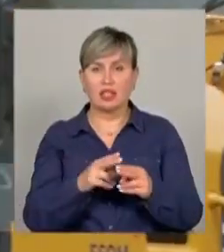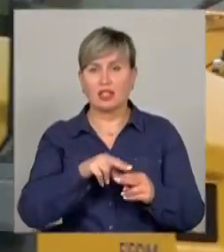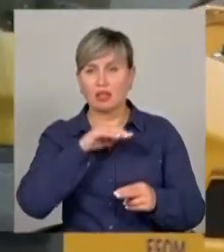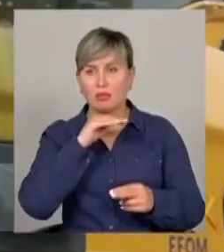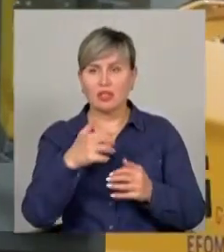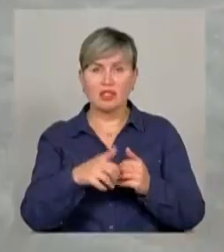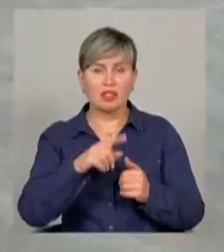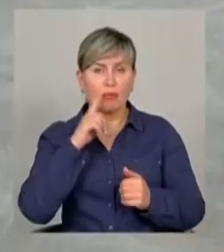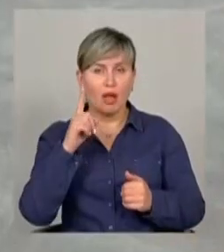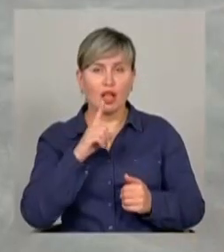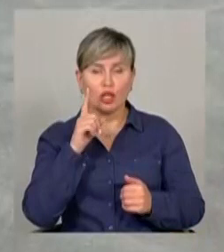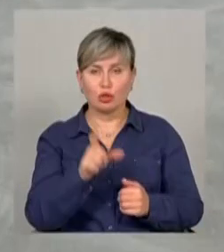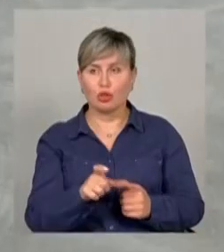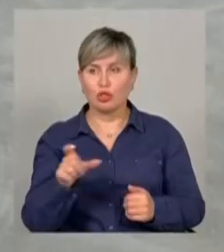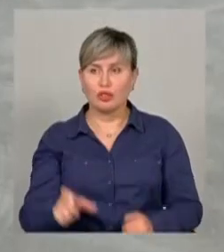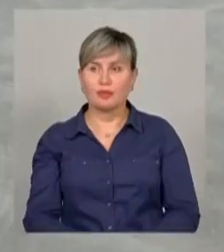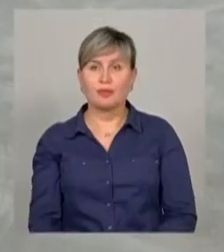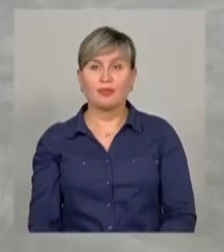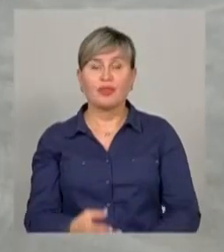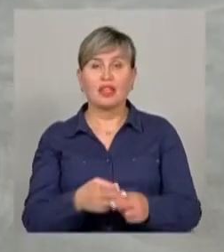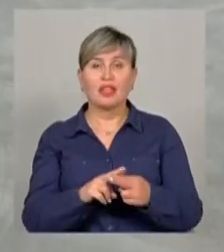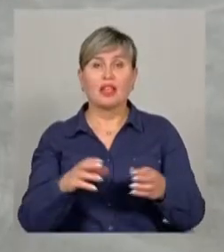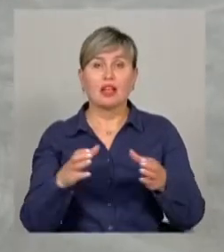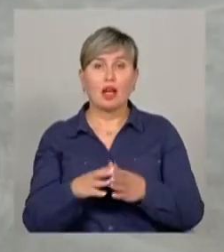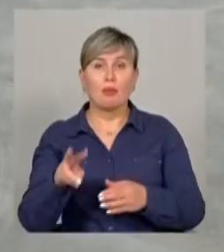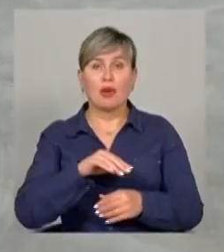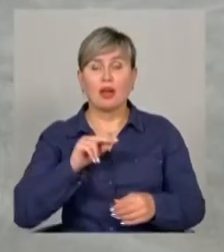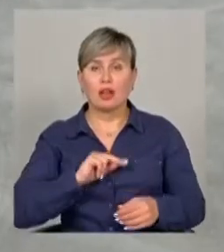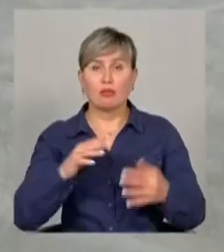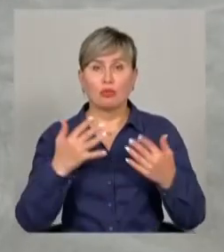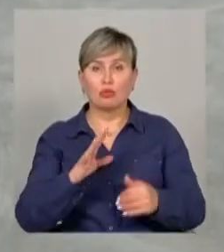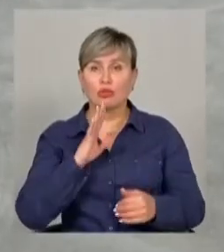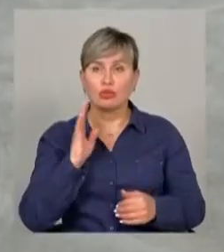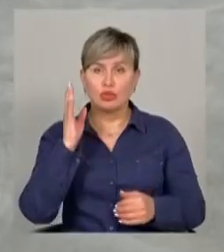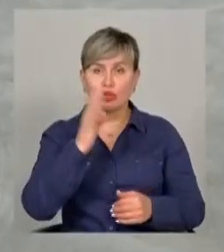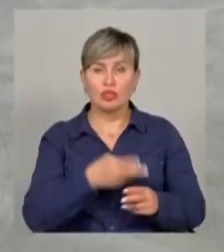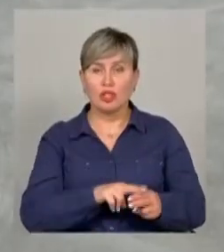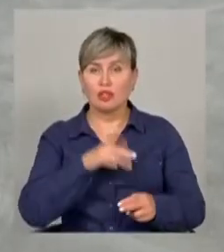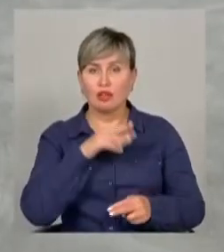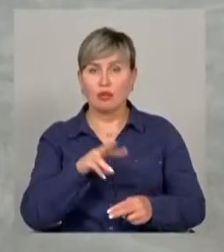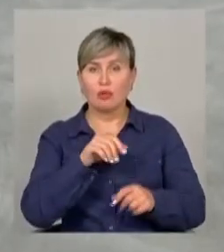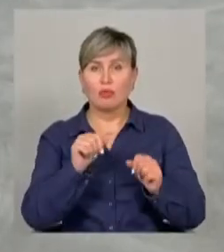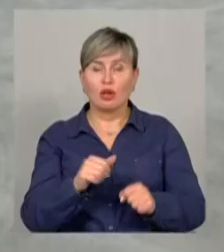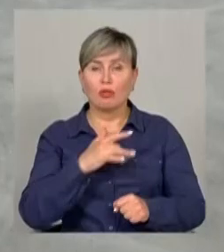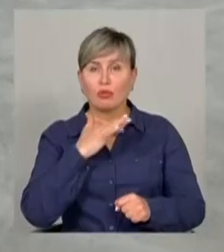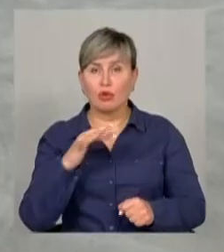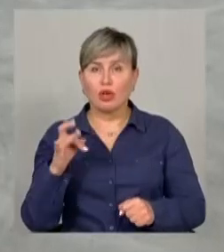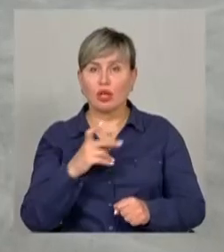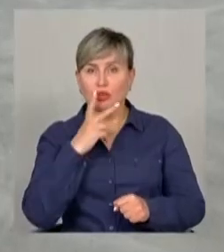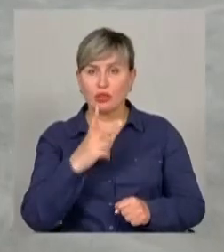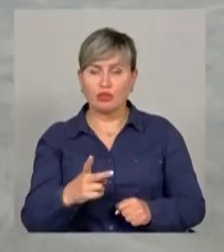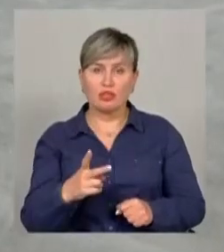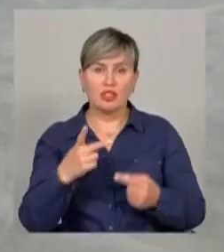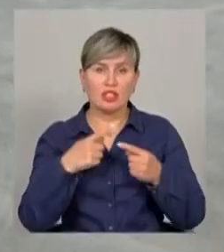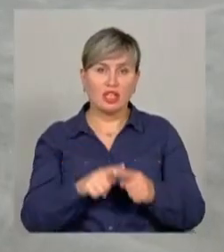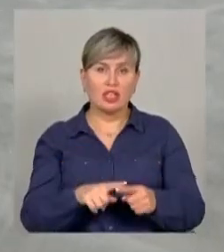среди молодежи. С этой компанией мы сотрудничаем вот уже 4 года. За это время мы смогли много раз убедиться в качестве